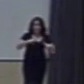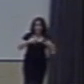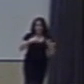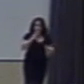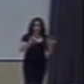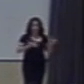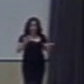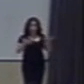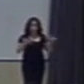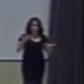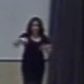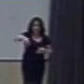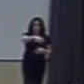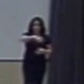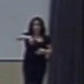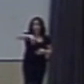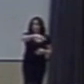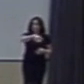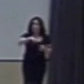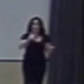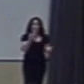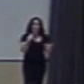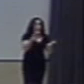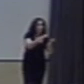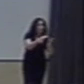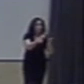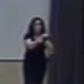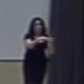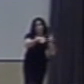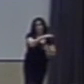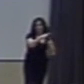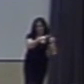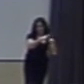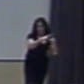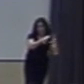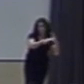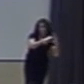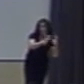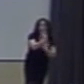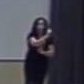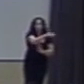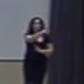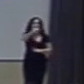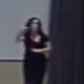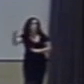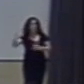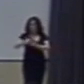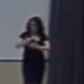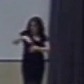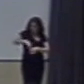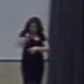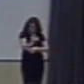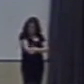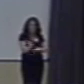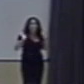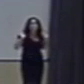algú de relacionat amb els mitjans de comunicació, també gent que no són periodistes, però